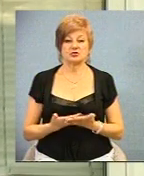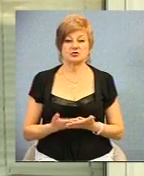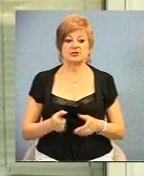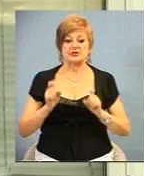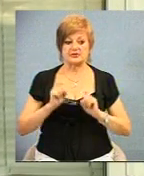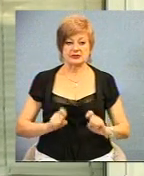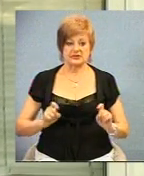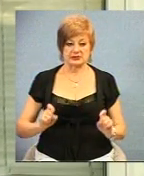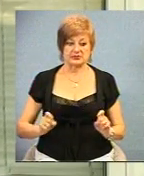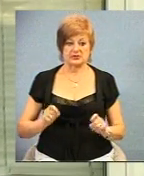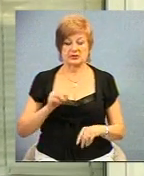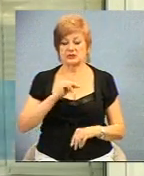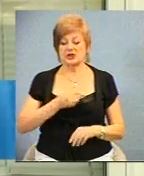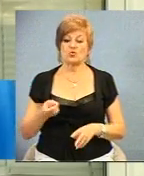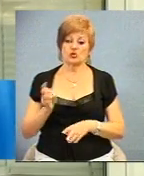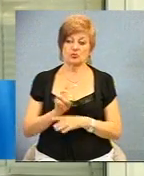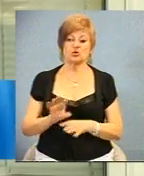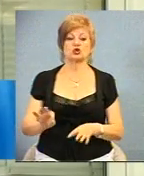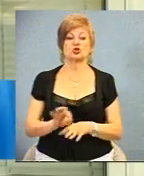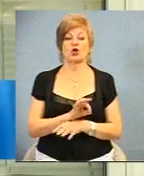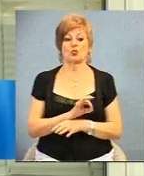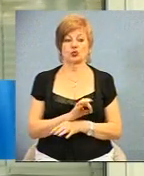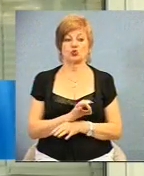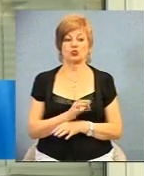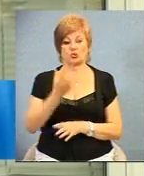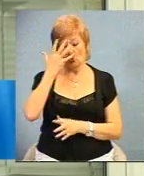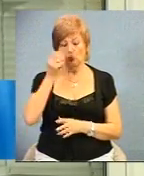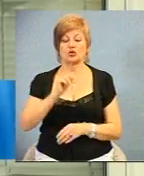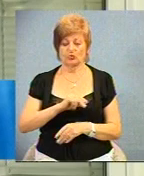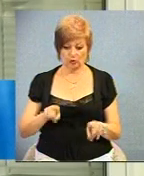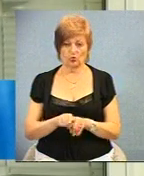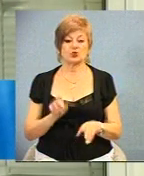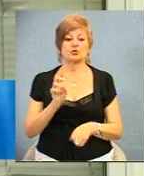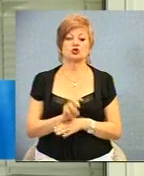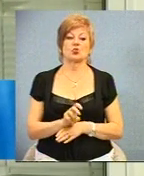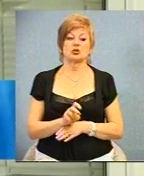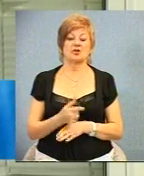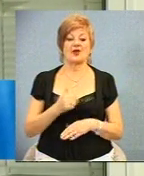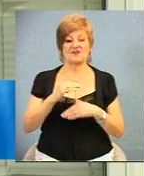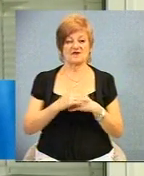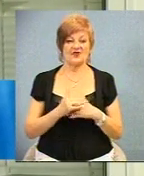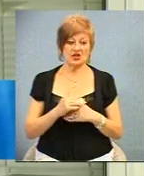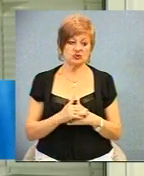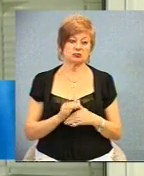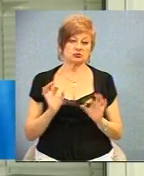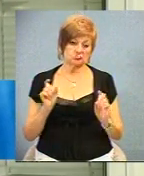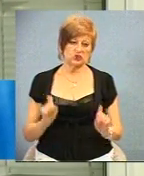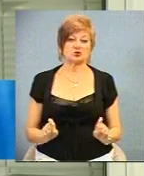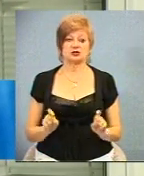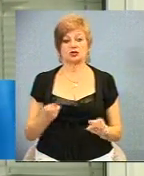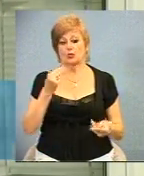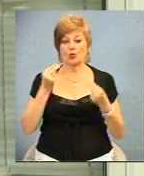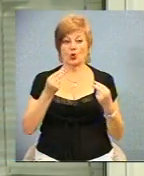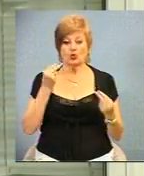сиділи, я з роботи прийшла, муж днем, ну, як з ночної прийшов з роботи, а я вечером прийшла з роботи. Ну,